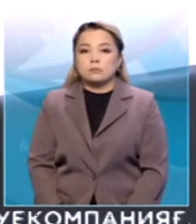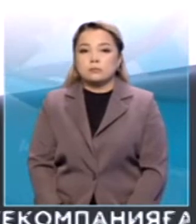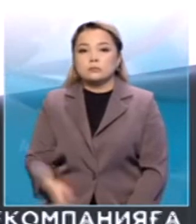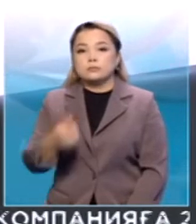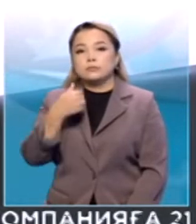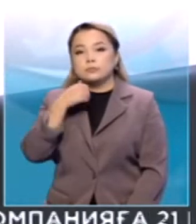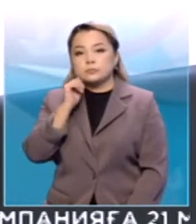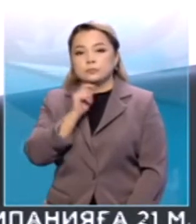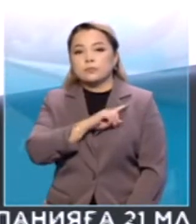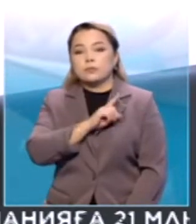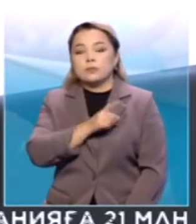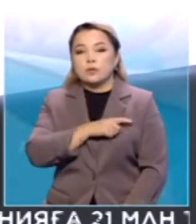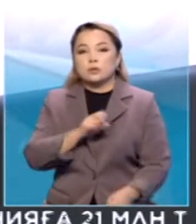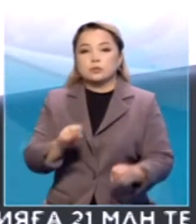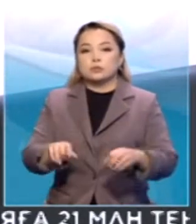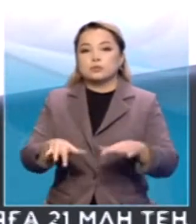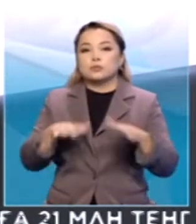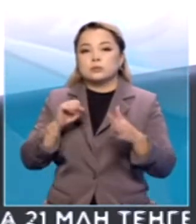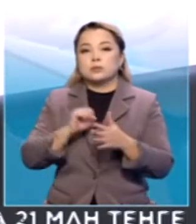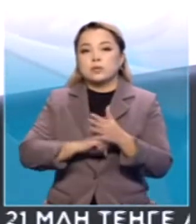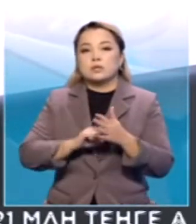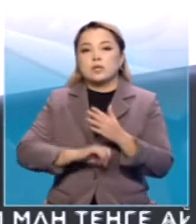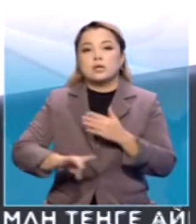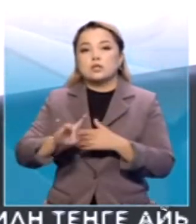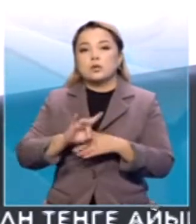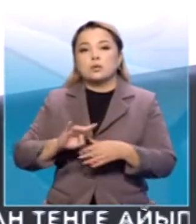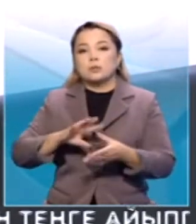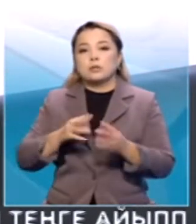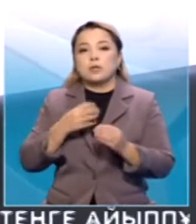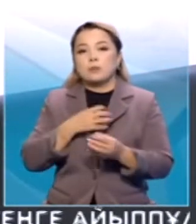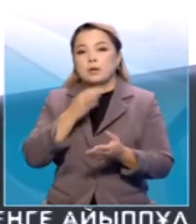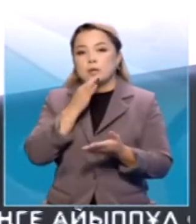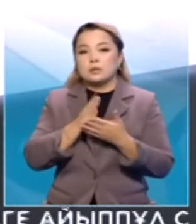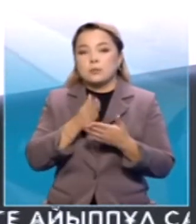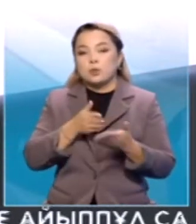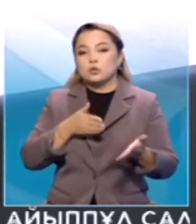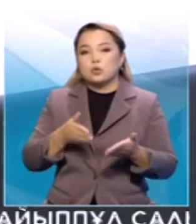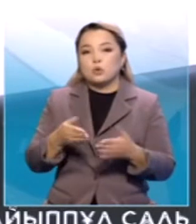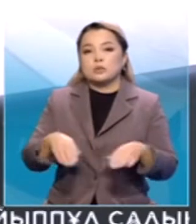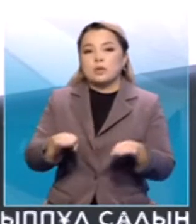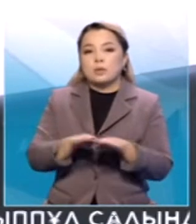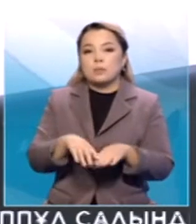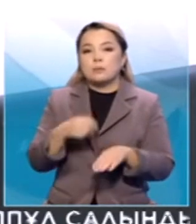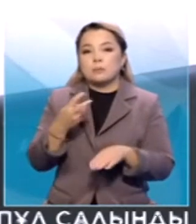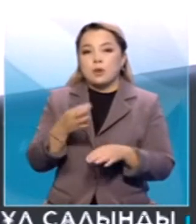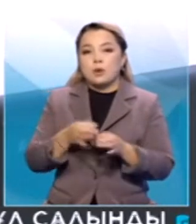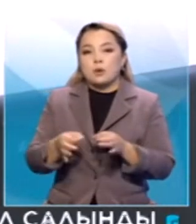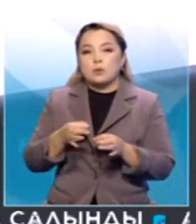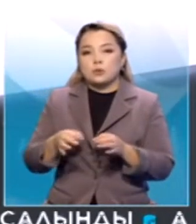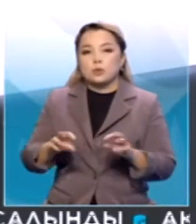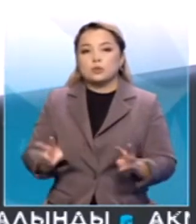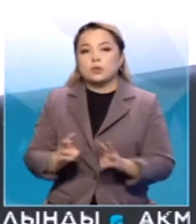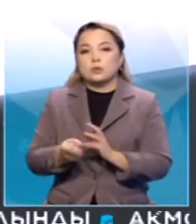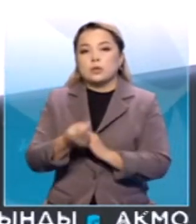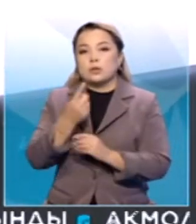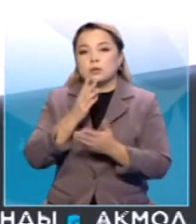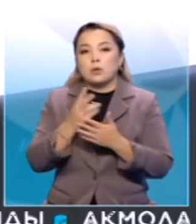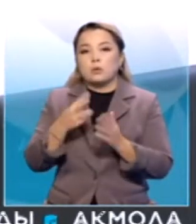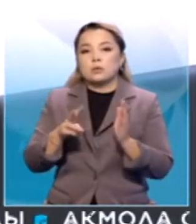Кеше қатты түтіннің салдарынан республикалық маңызы бар тас жол жабылып қалды. Өрттің осылайша бір мезетте бірнеше ауданда тұтануы